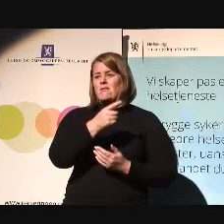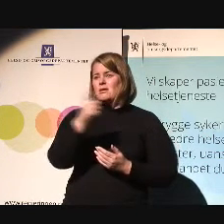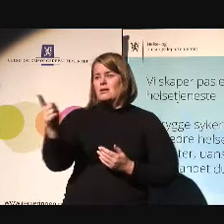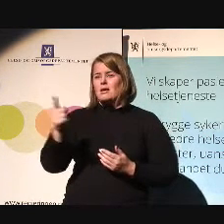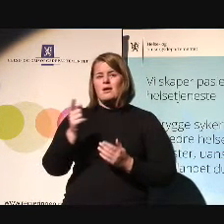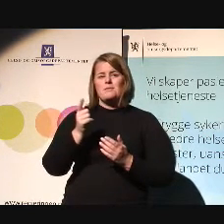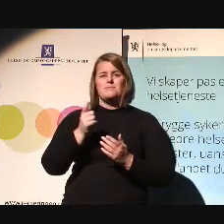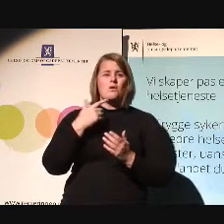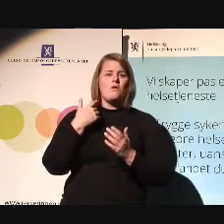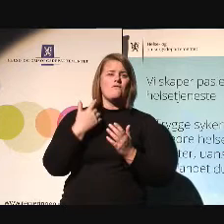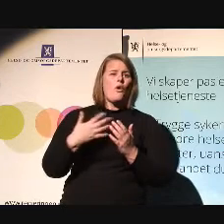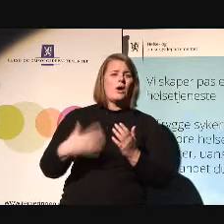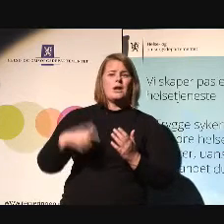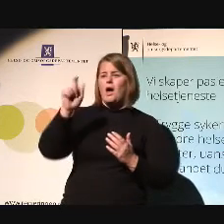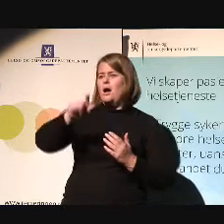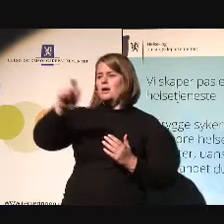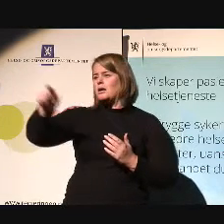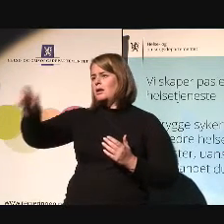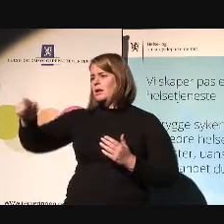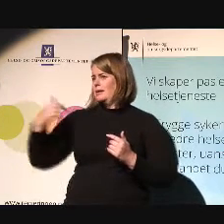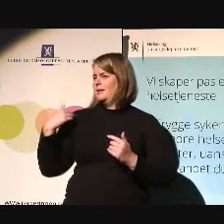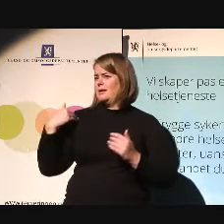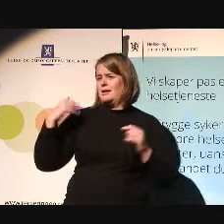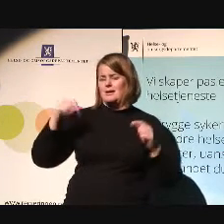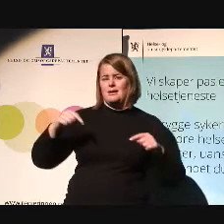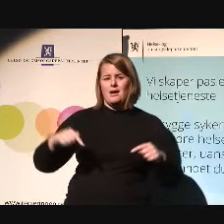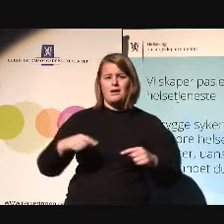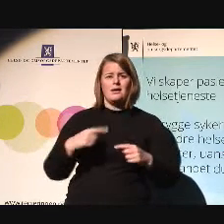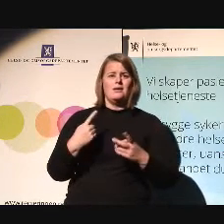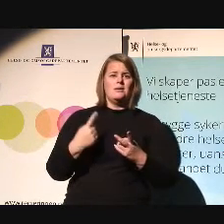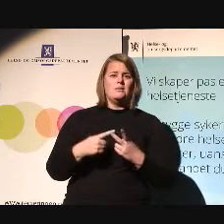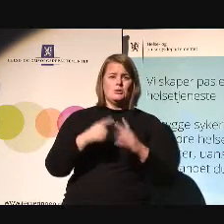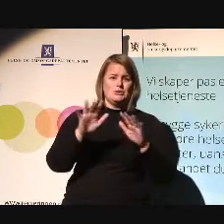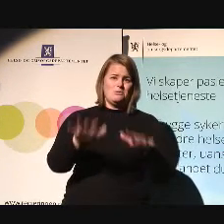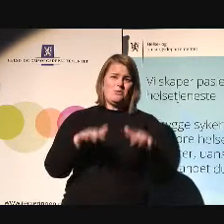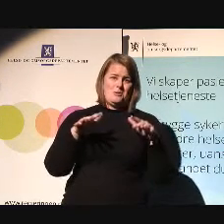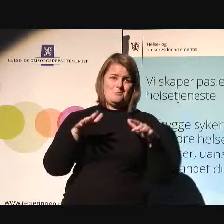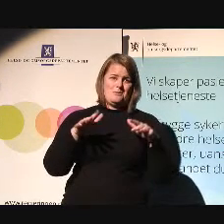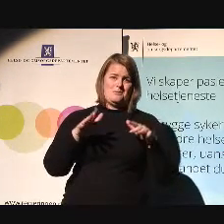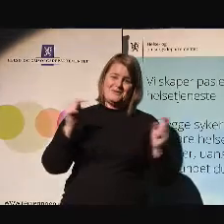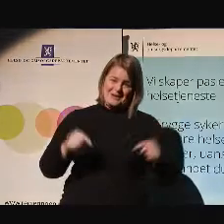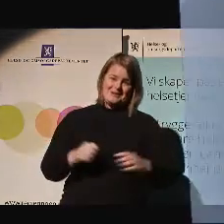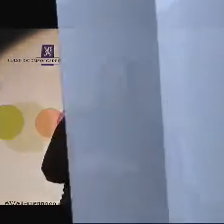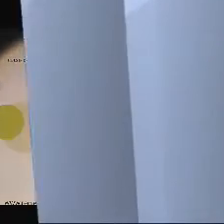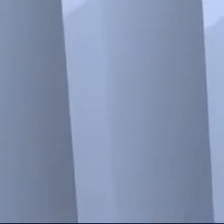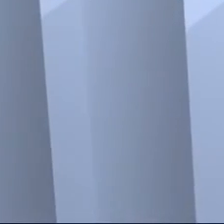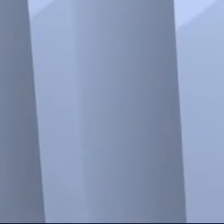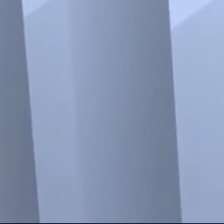engasjerte foredragsholderne som vi har hatt I dag, og også dere I publikum. Takk for I dag.